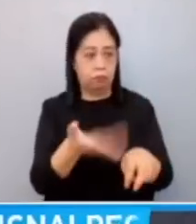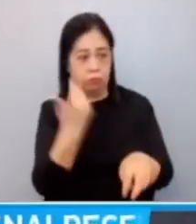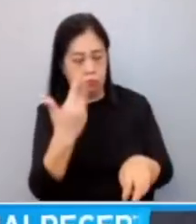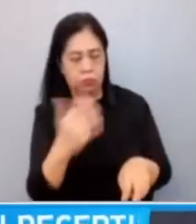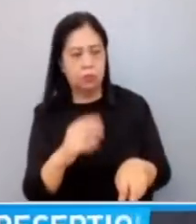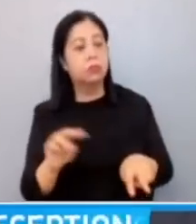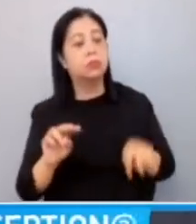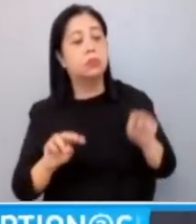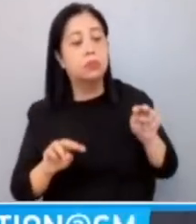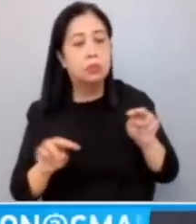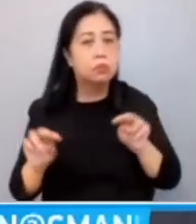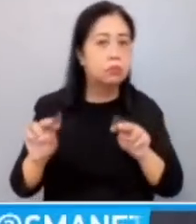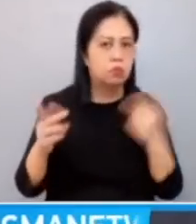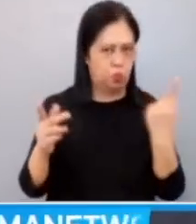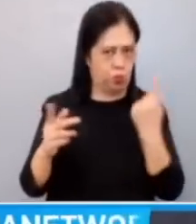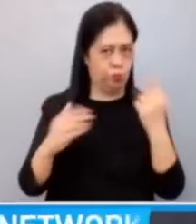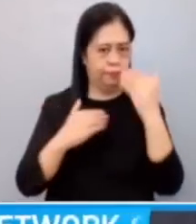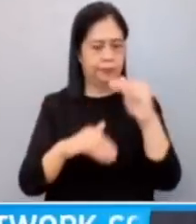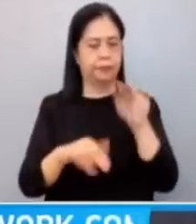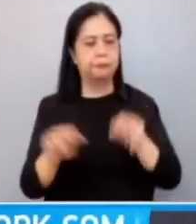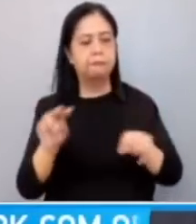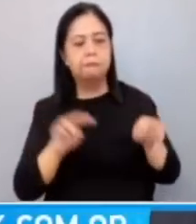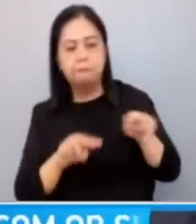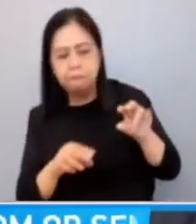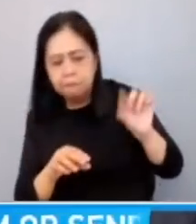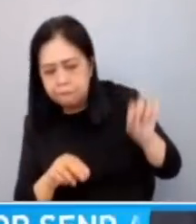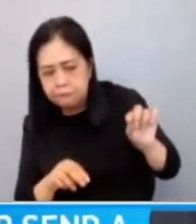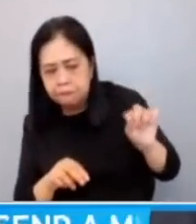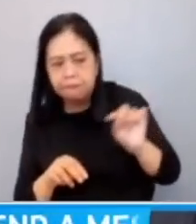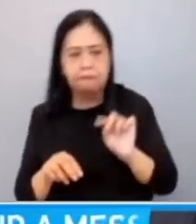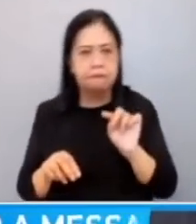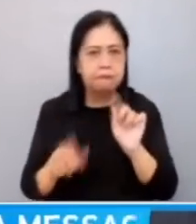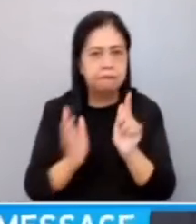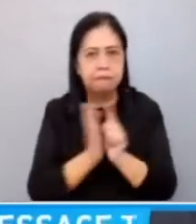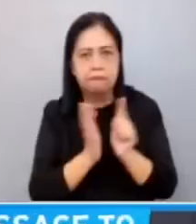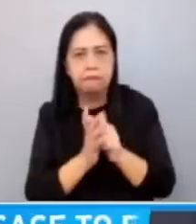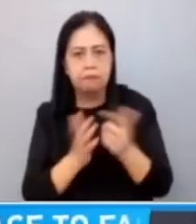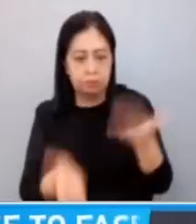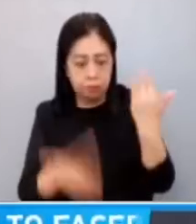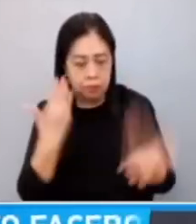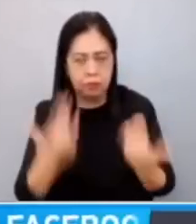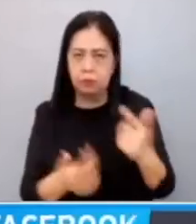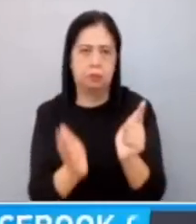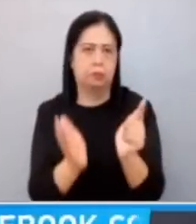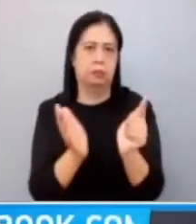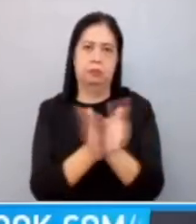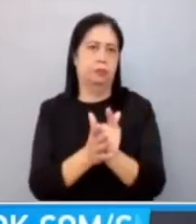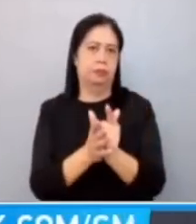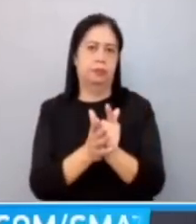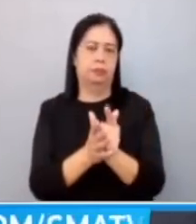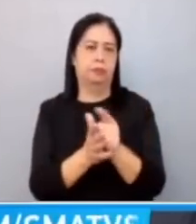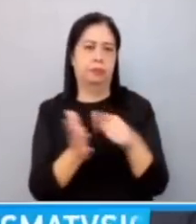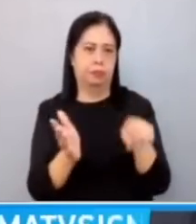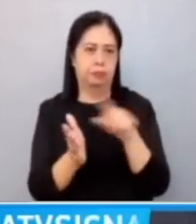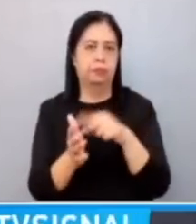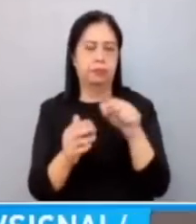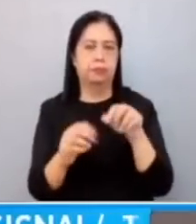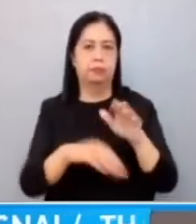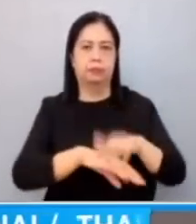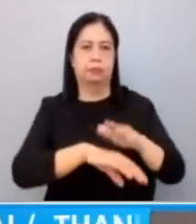ano ang loob ng sasakyan, bawal po magalungkat. Pinapa-iral po namin yan sa aming mga